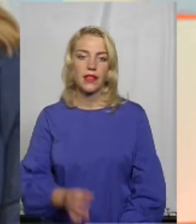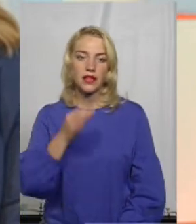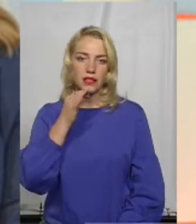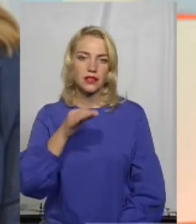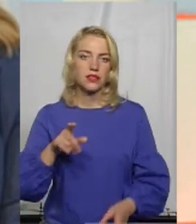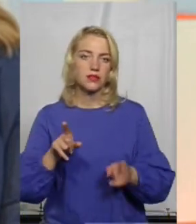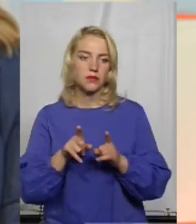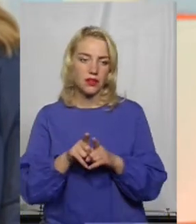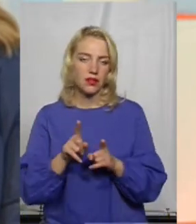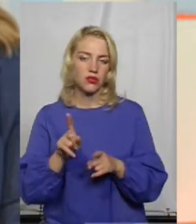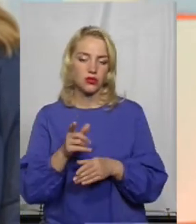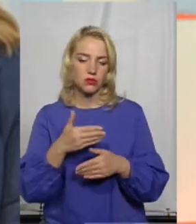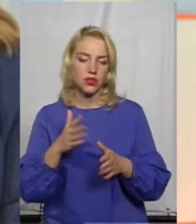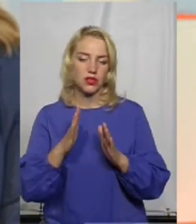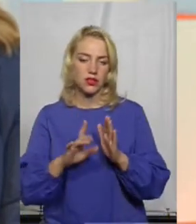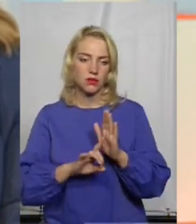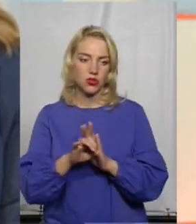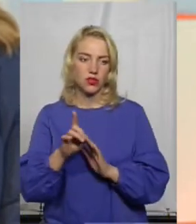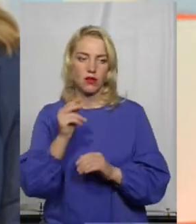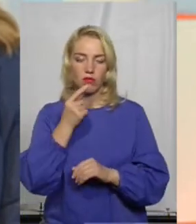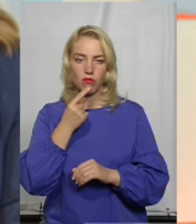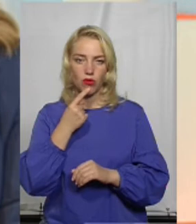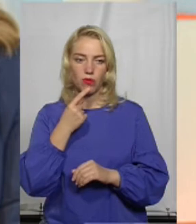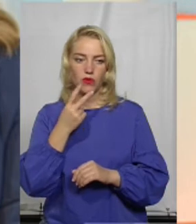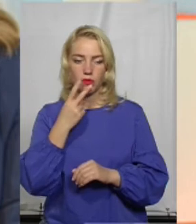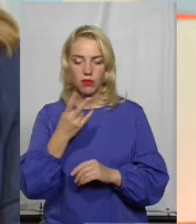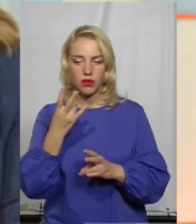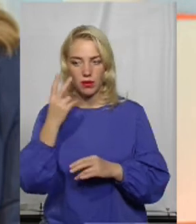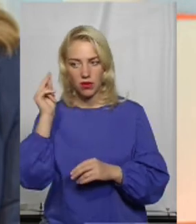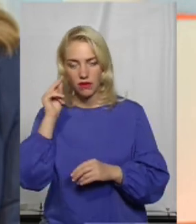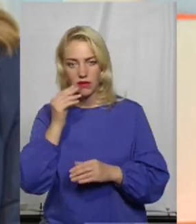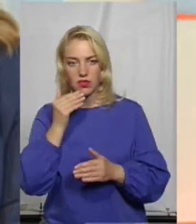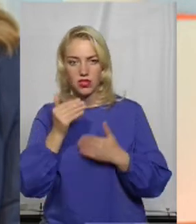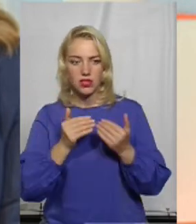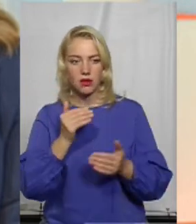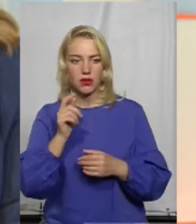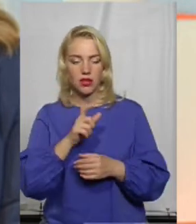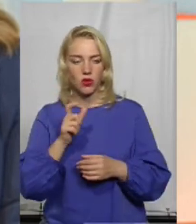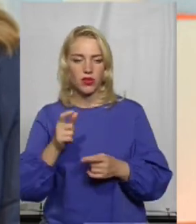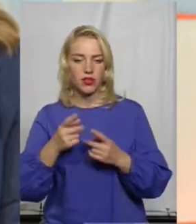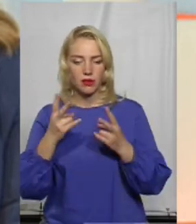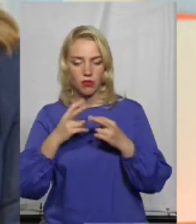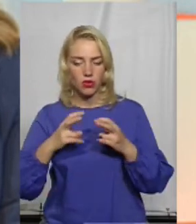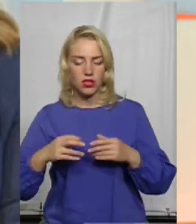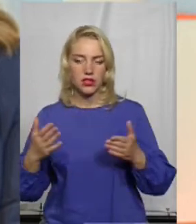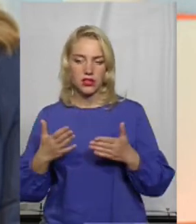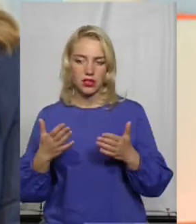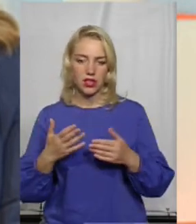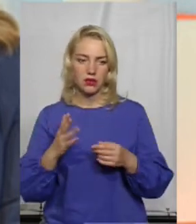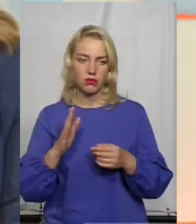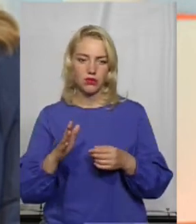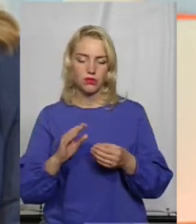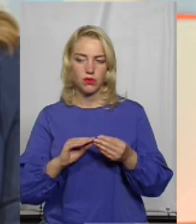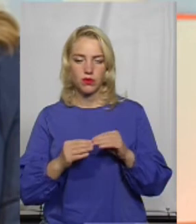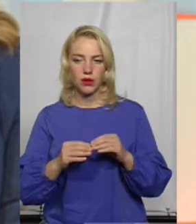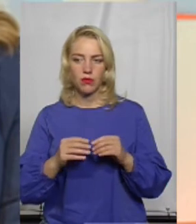так, ми тільки починаємо пробувати, побачимо, це треба добре вивчити запити людей, це потім проаналізувати, з якими проблемами